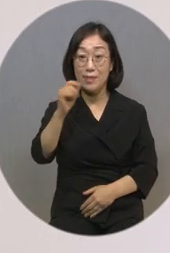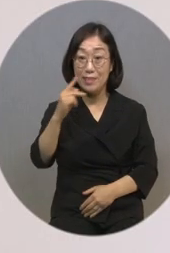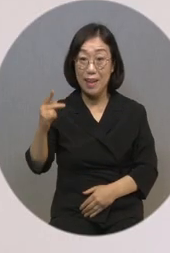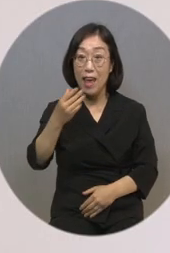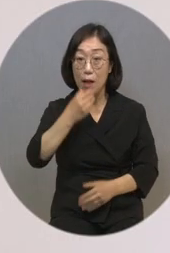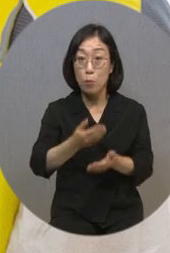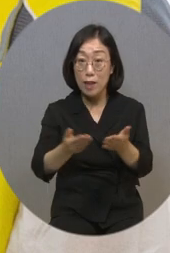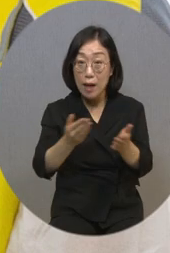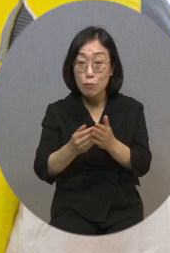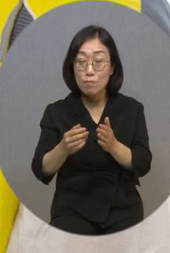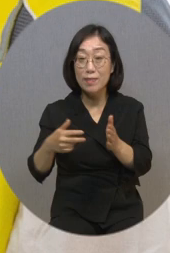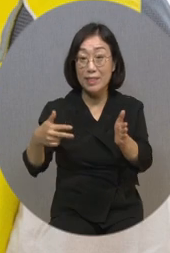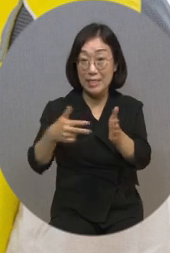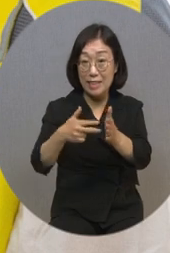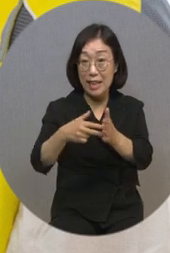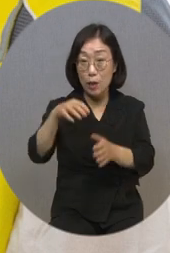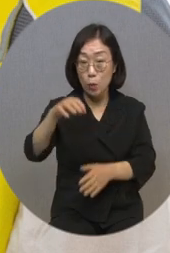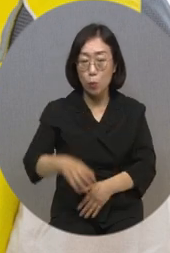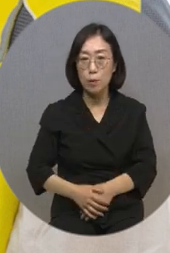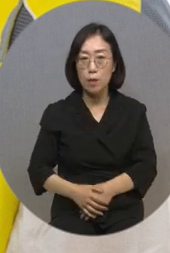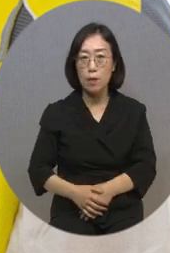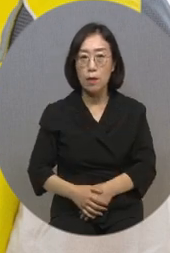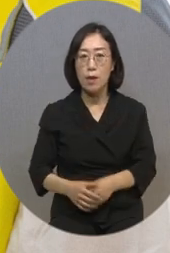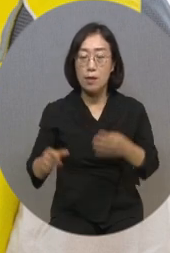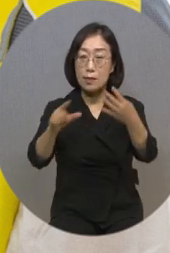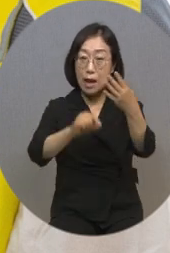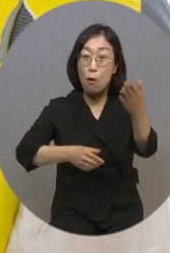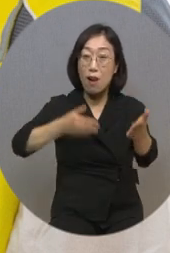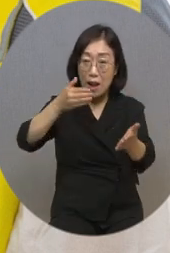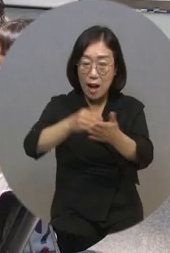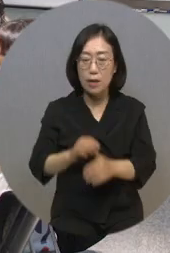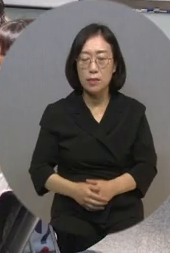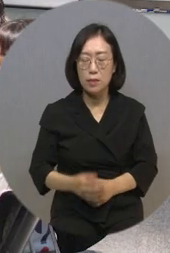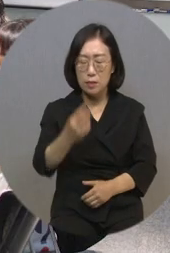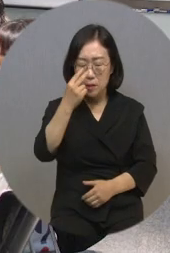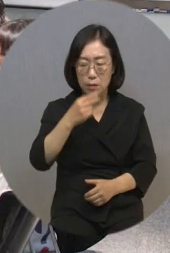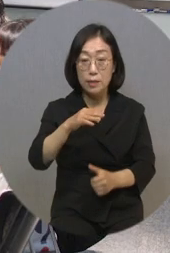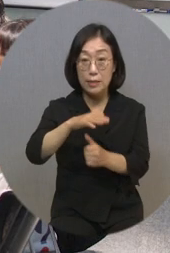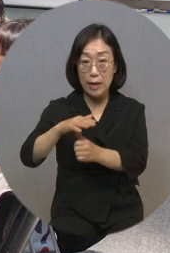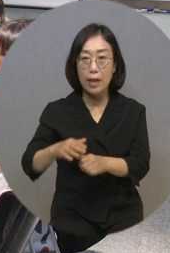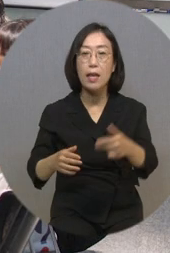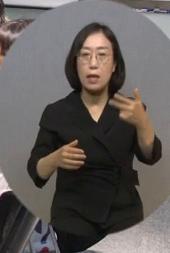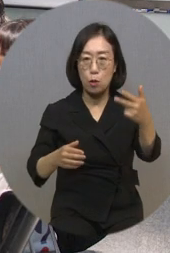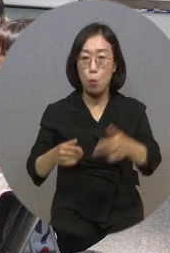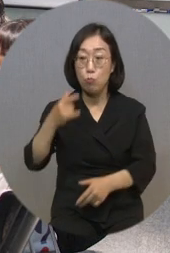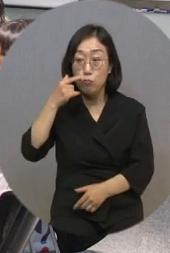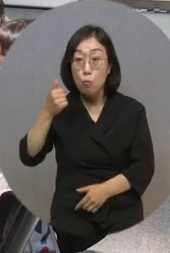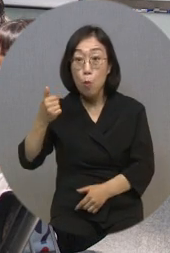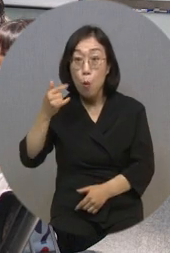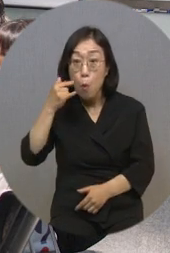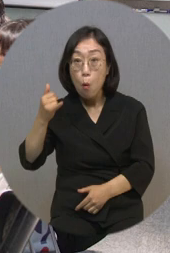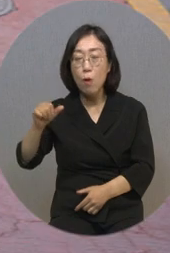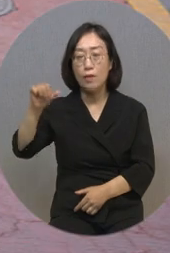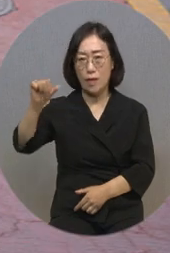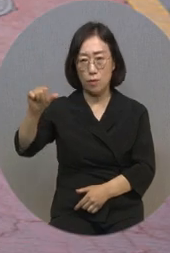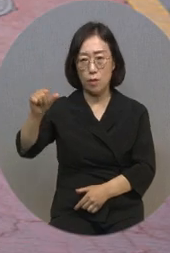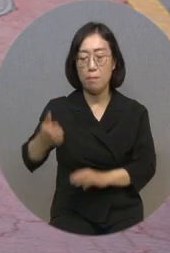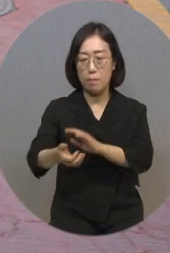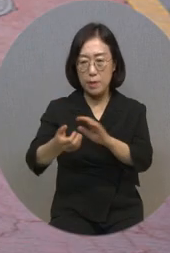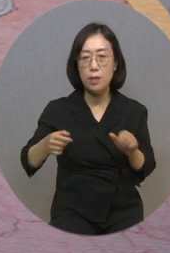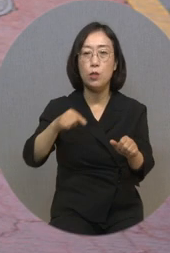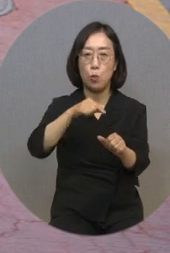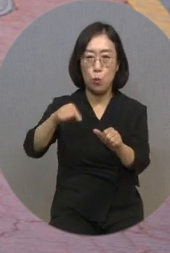SK행복나눔재단 세상파일은 지난 4월까지 시각장애 아동 7명과 부모 5명에게 사전 교육을